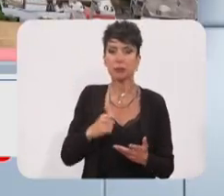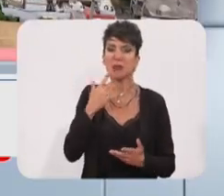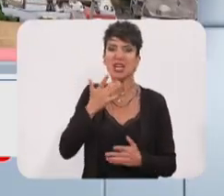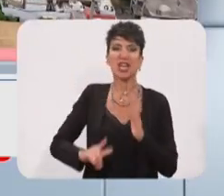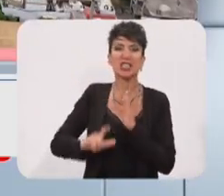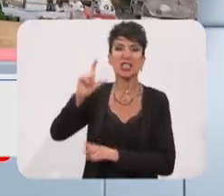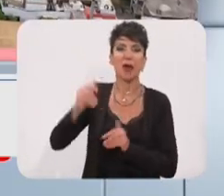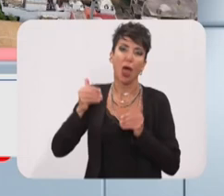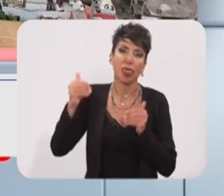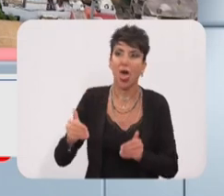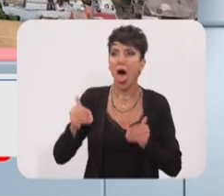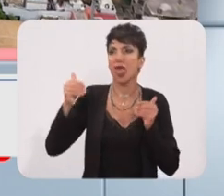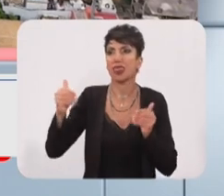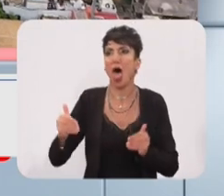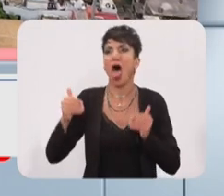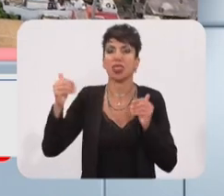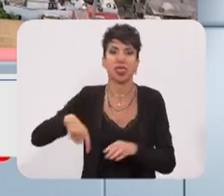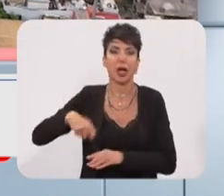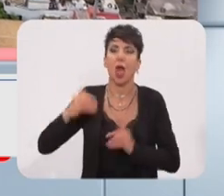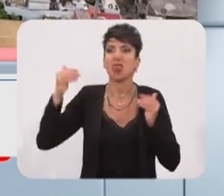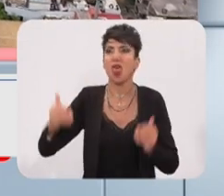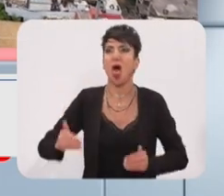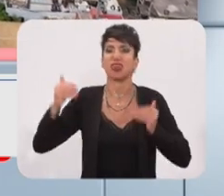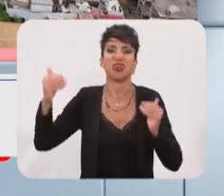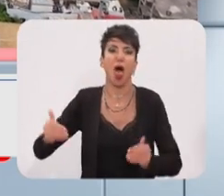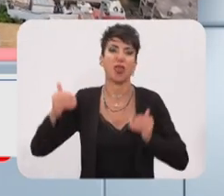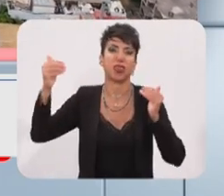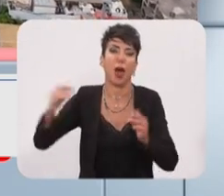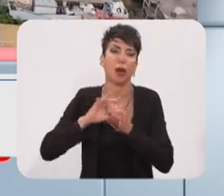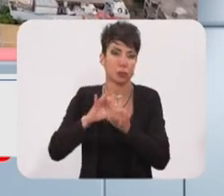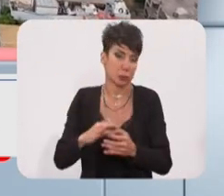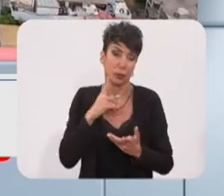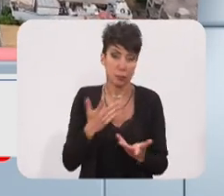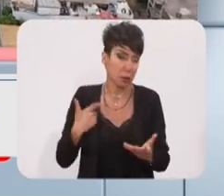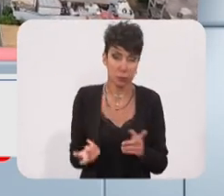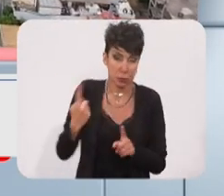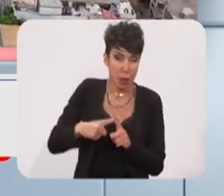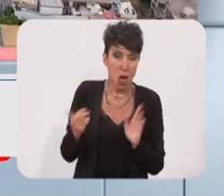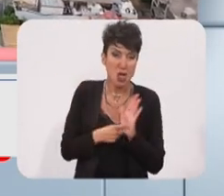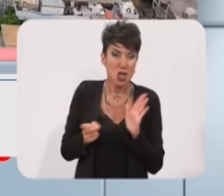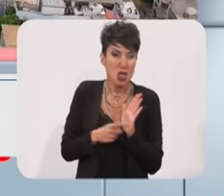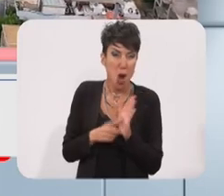μην τελειώνει όλα αυτά τα χρόνια και αφετέρου με κάλπικες νομοθετικές ρυθμίσεις που απέδειξαν ότι μόνο